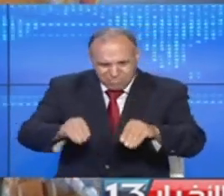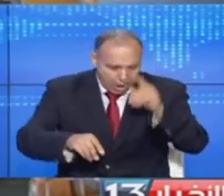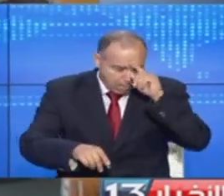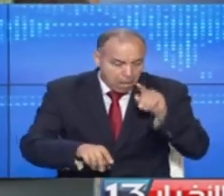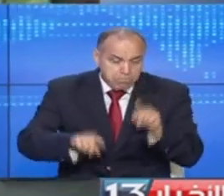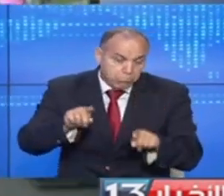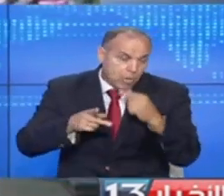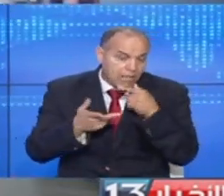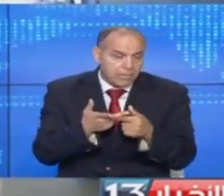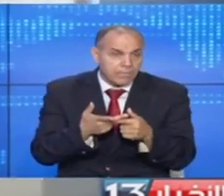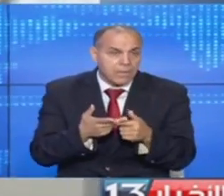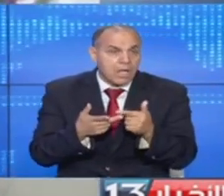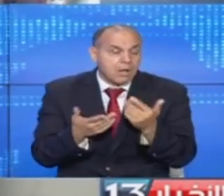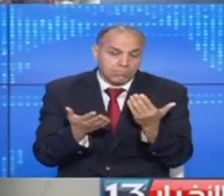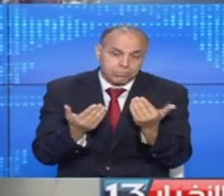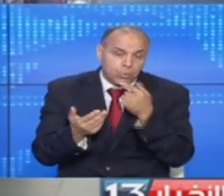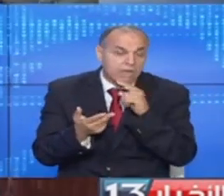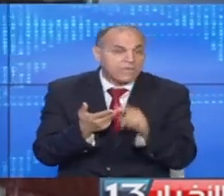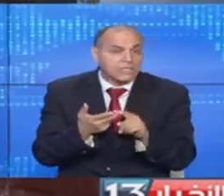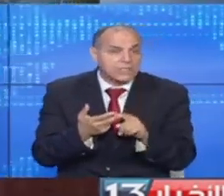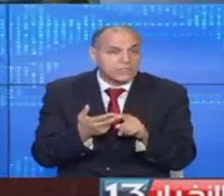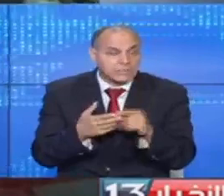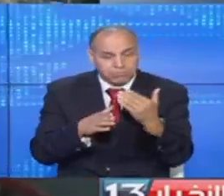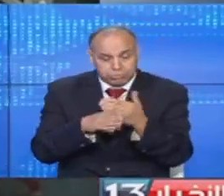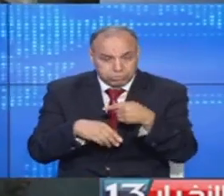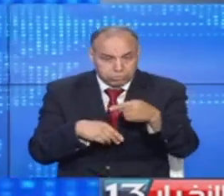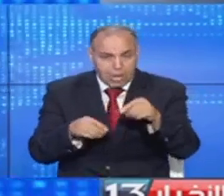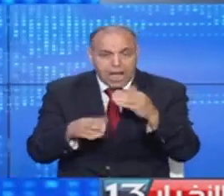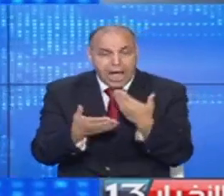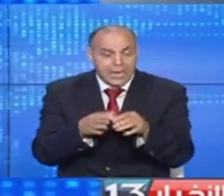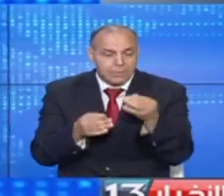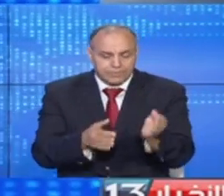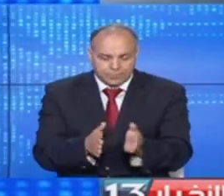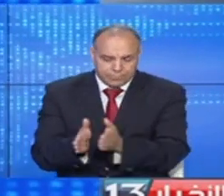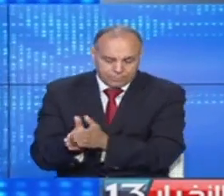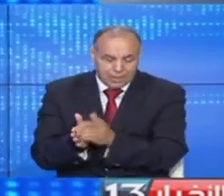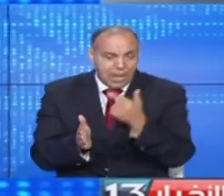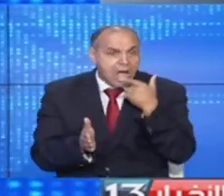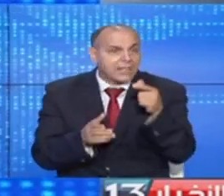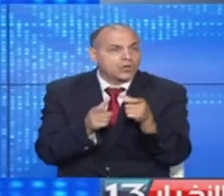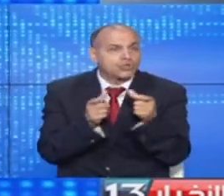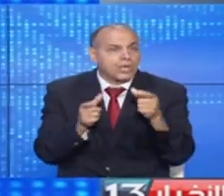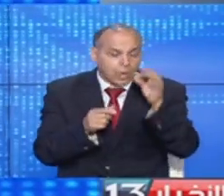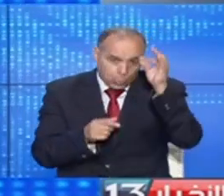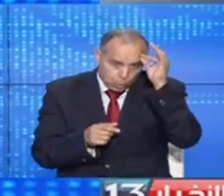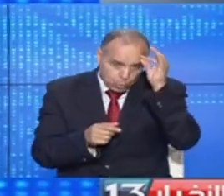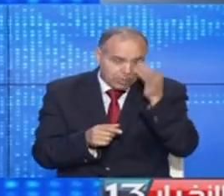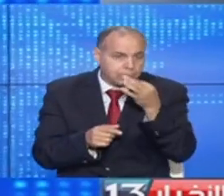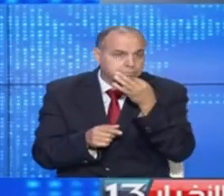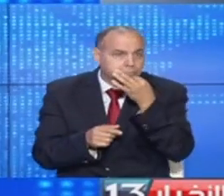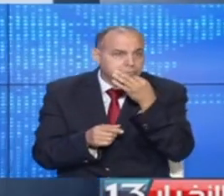المهنيين الذين ينتظرون حلولا ملموسه اعلنت الشركه الوطنيه لاستغلال